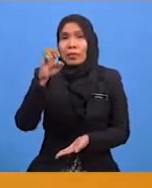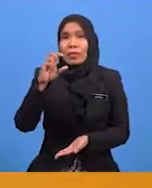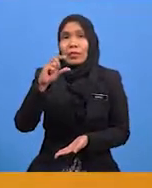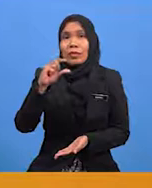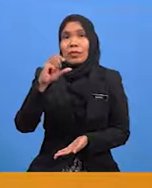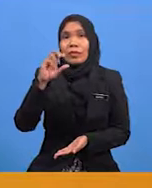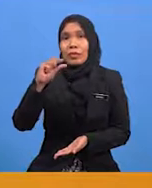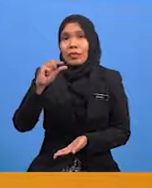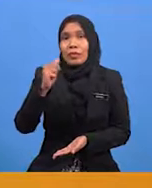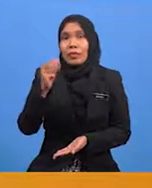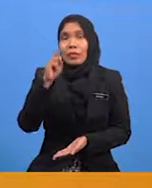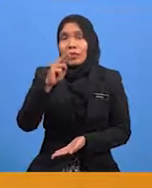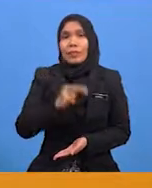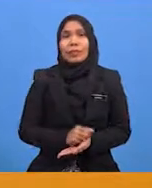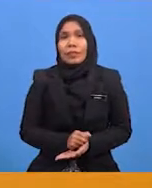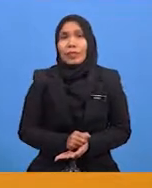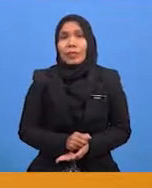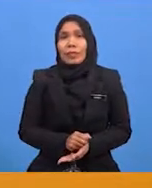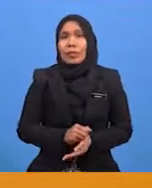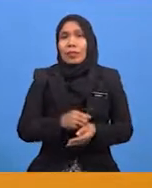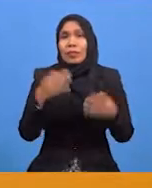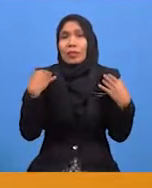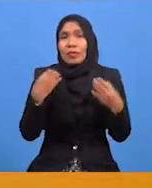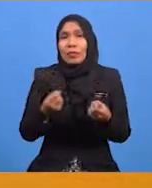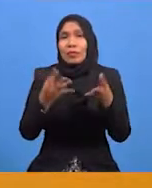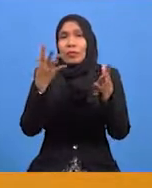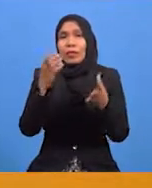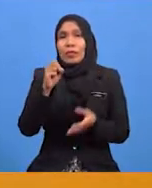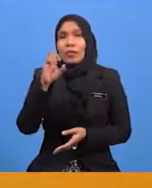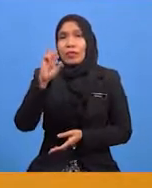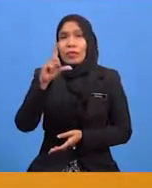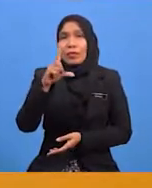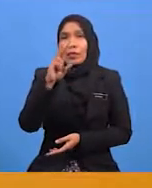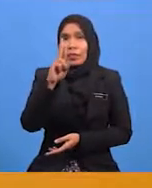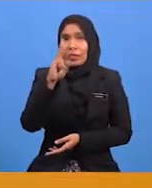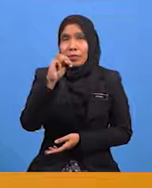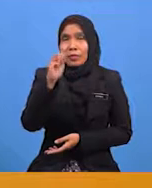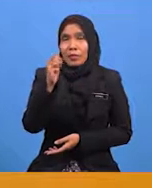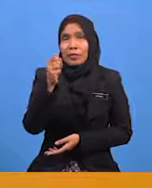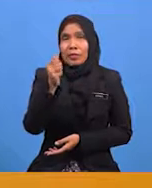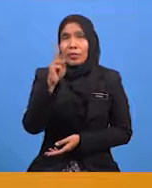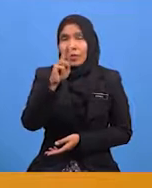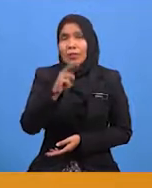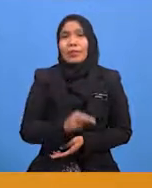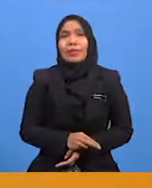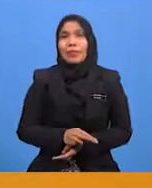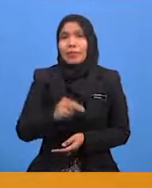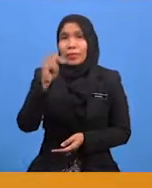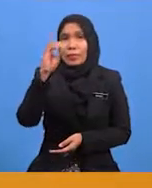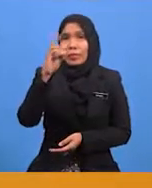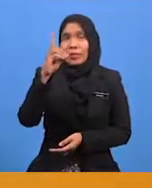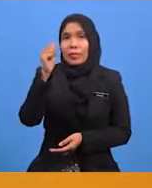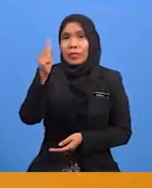berceracak selumbar noda mengabur fikir. Di padang kampus yang